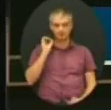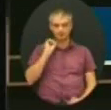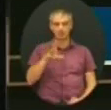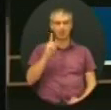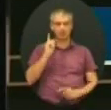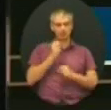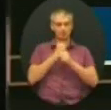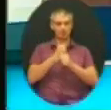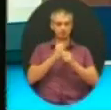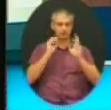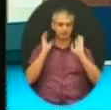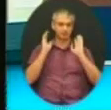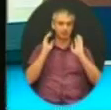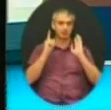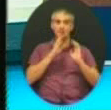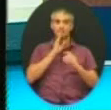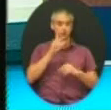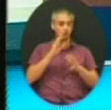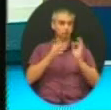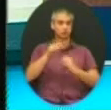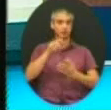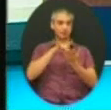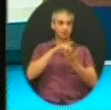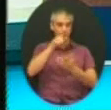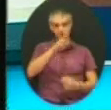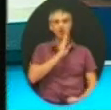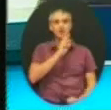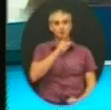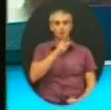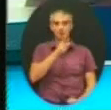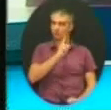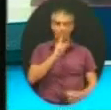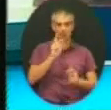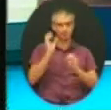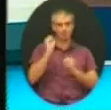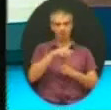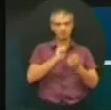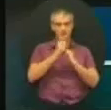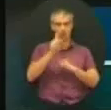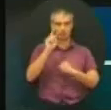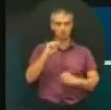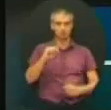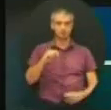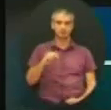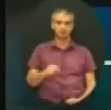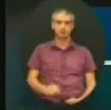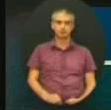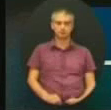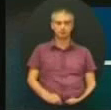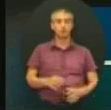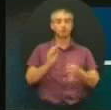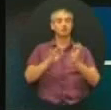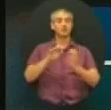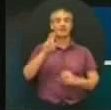להביא נציגות. הבעיה שבכלל יש שם שופטים במקום הזה. זו הבעיה האמיתית. לא לבוא, לא לבוא לאיזה טקס. השופטת עדנה